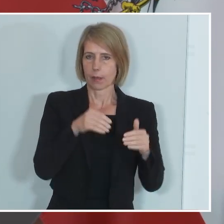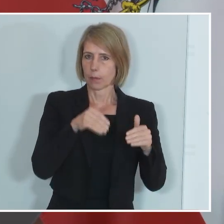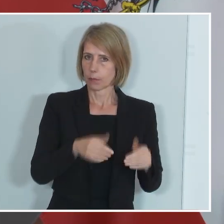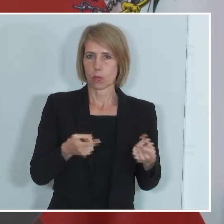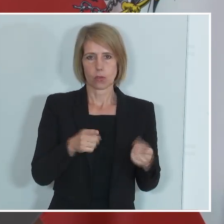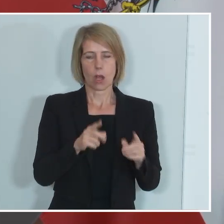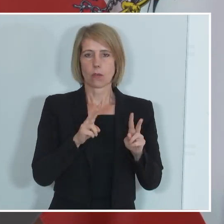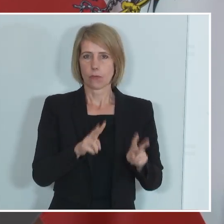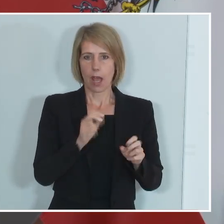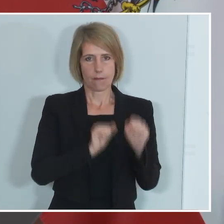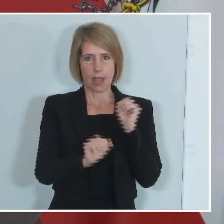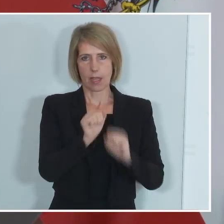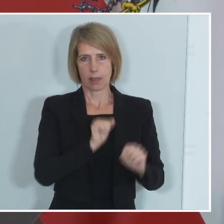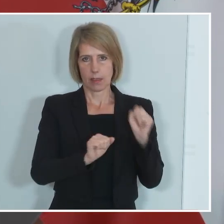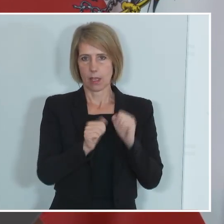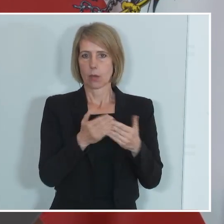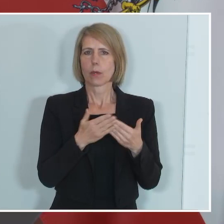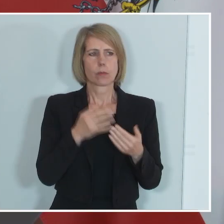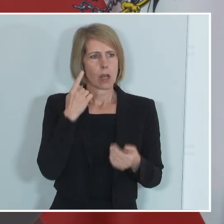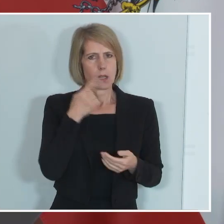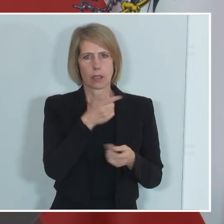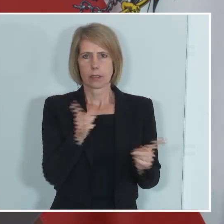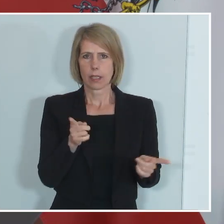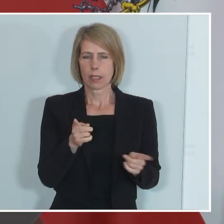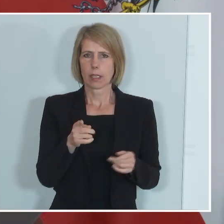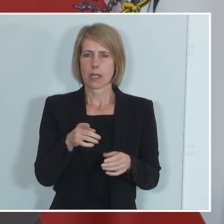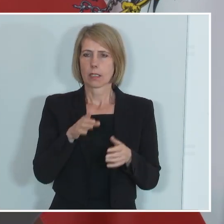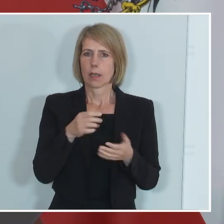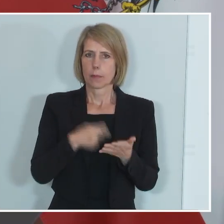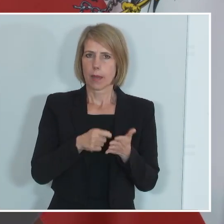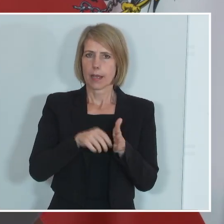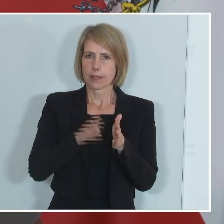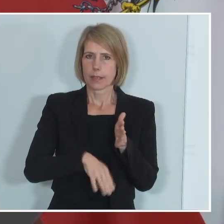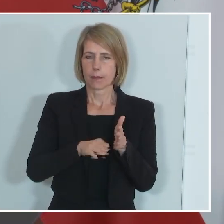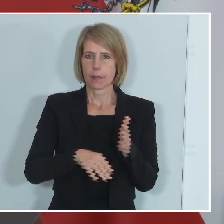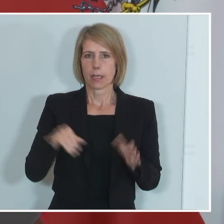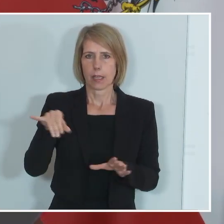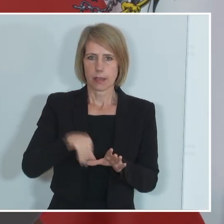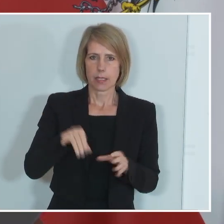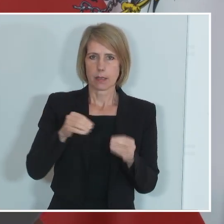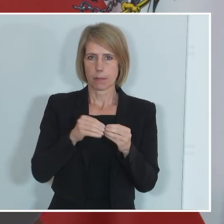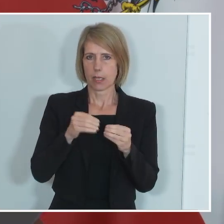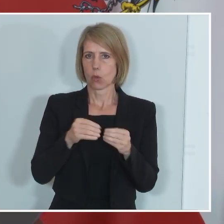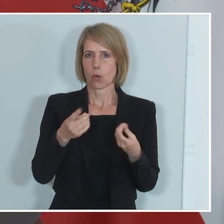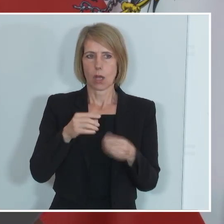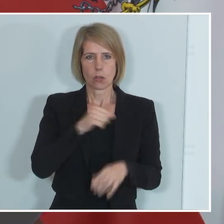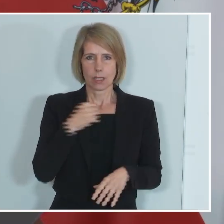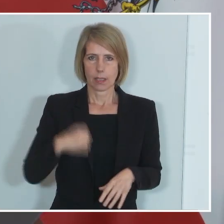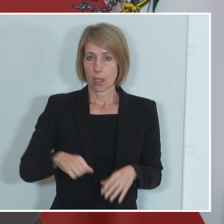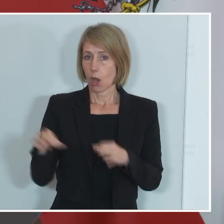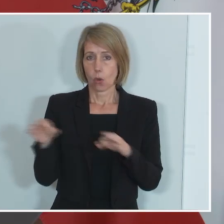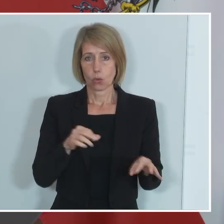müssen wir uns tatsächlich wehren. Denken Sie etwa an die Dumpingvorwürfe bezüglich Biodiesel aus China oder auch an